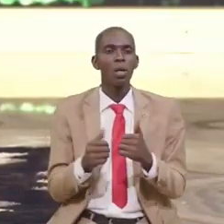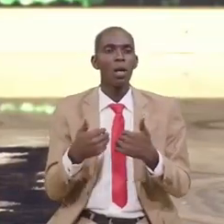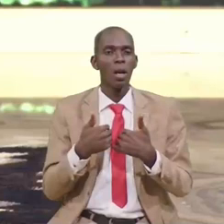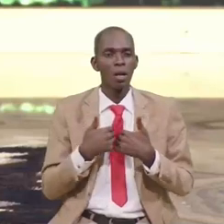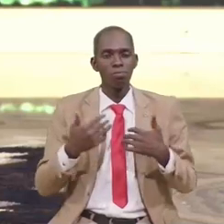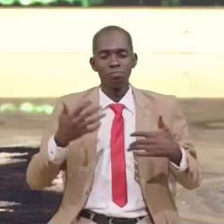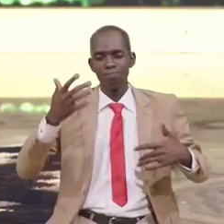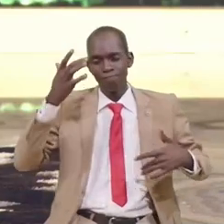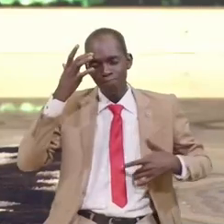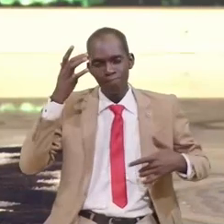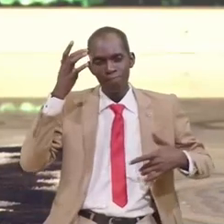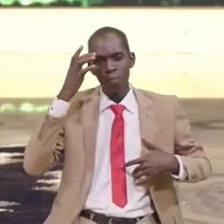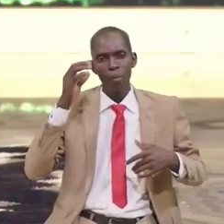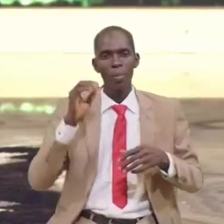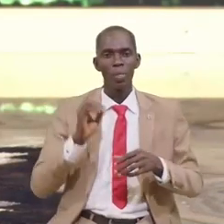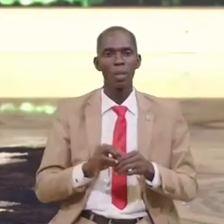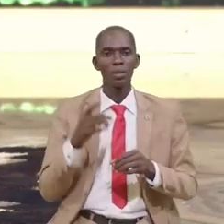de l'île